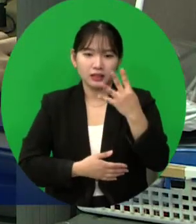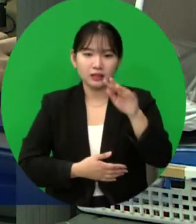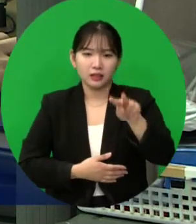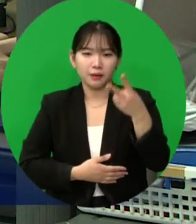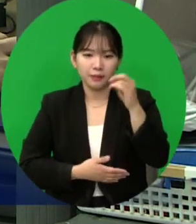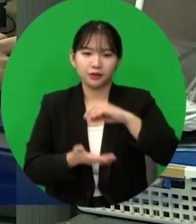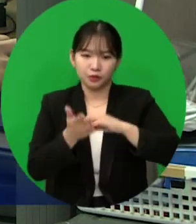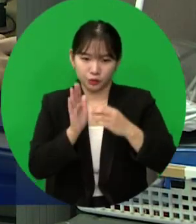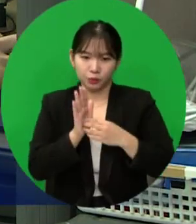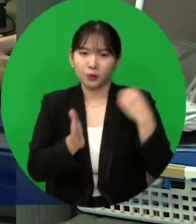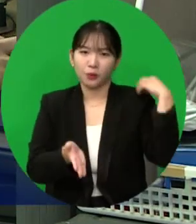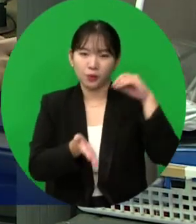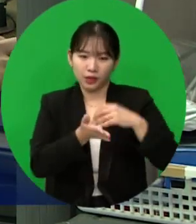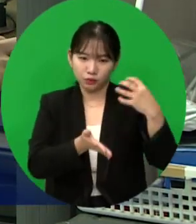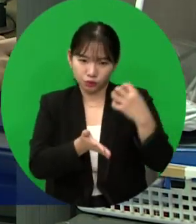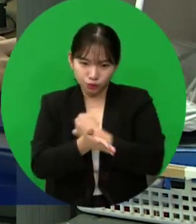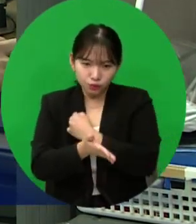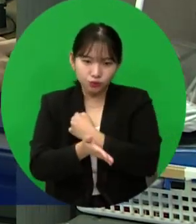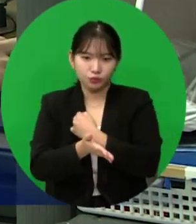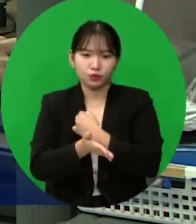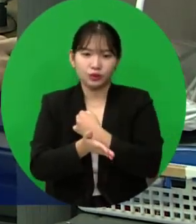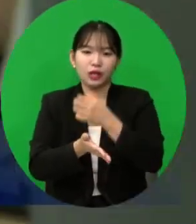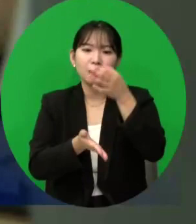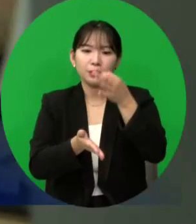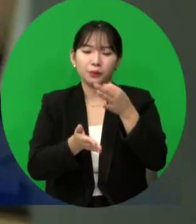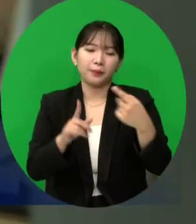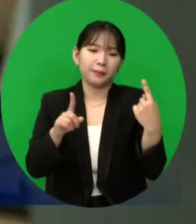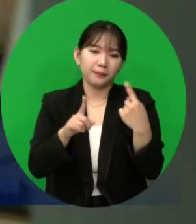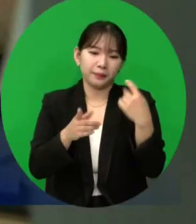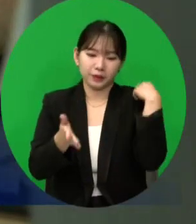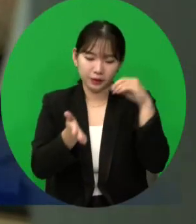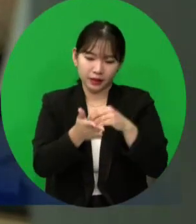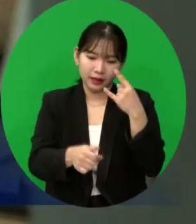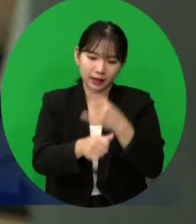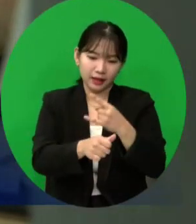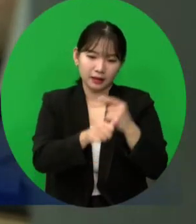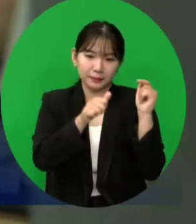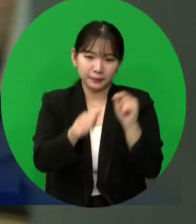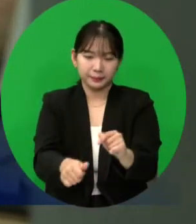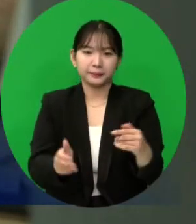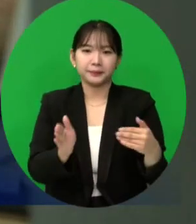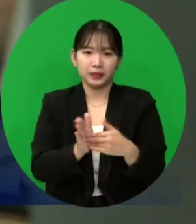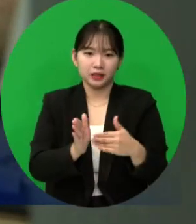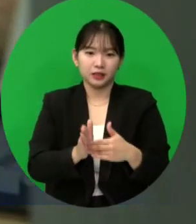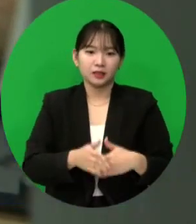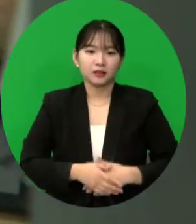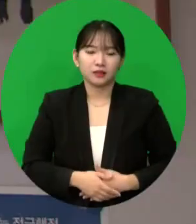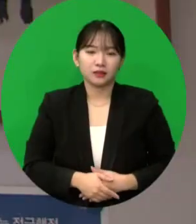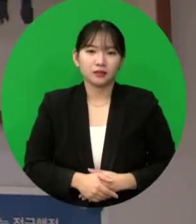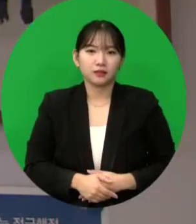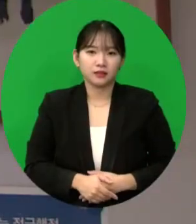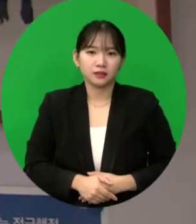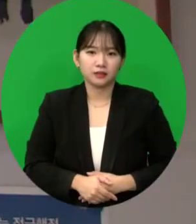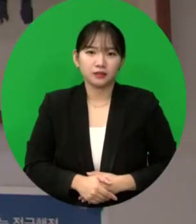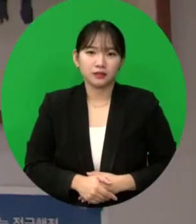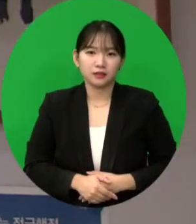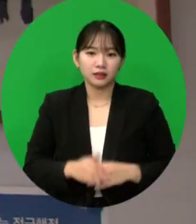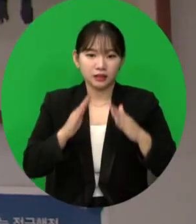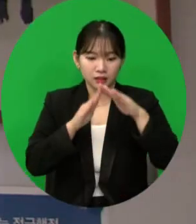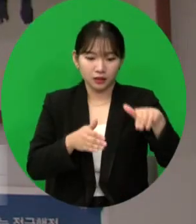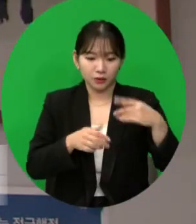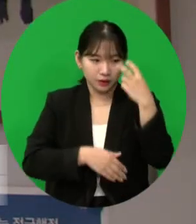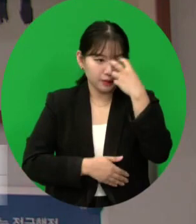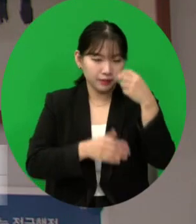정도 회수 등 포함해서 재정상 시정 요구를 좀 저희가 하였습니다.